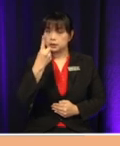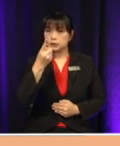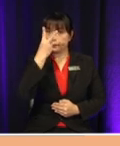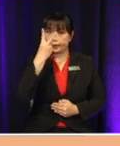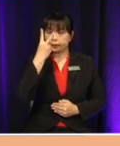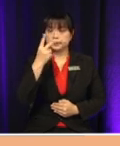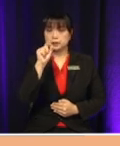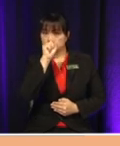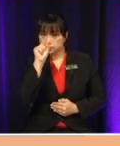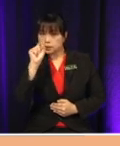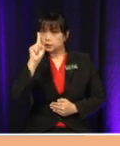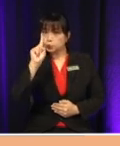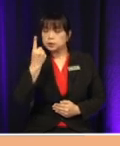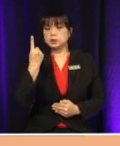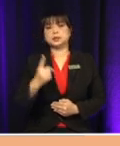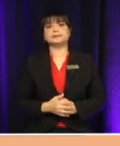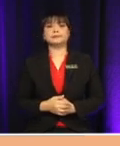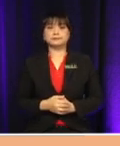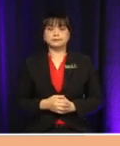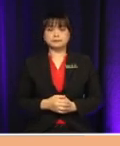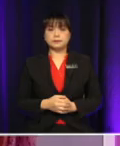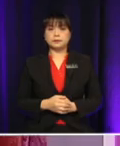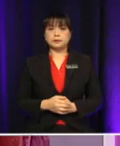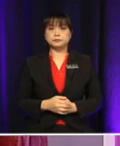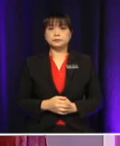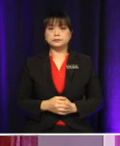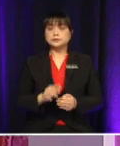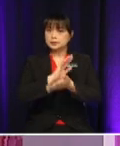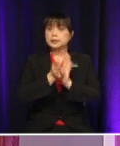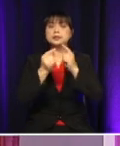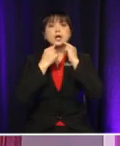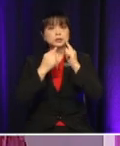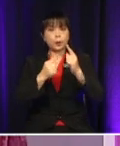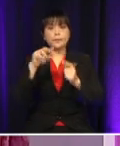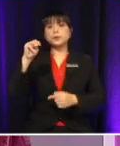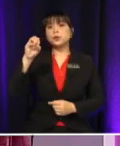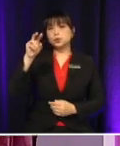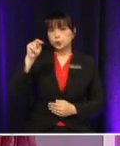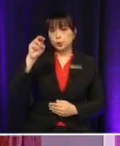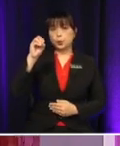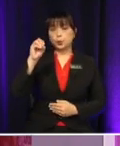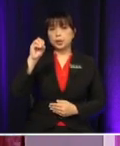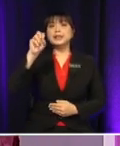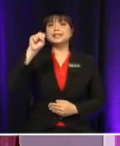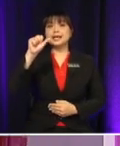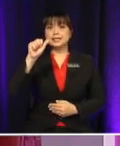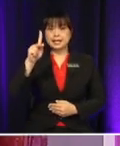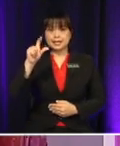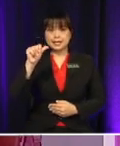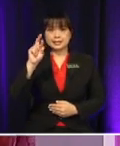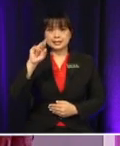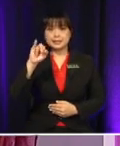adalah monosakarida selalunya murid-murid selalu tanya satu kepada saya salah